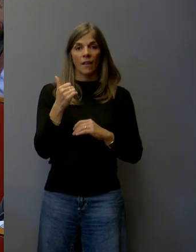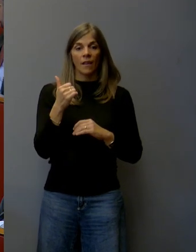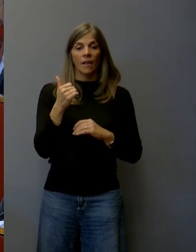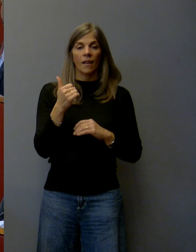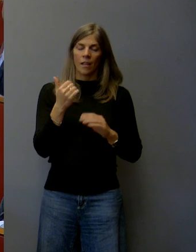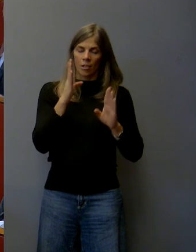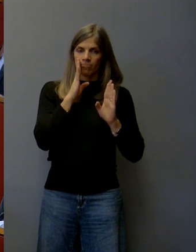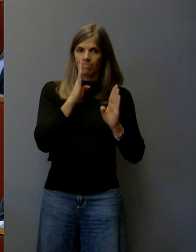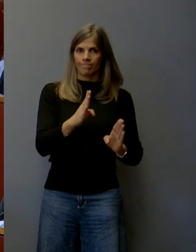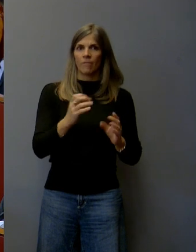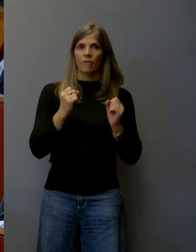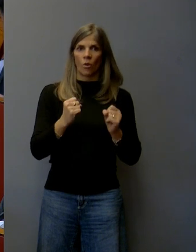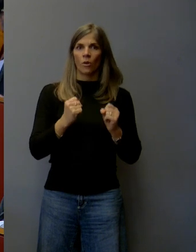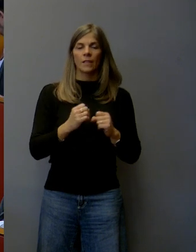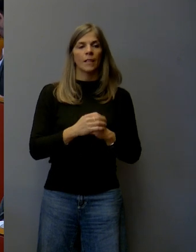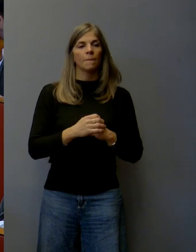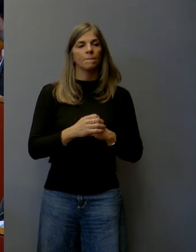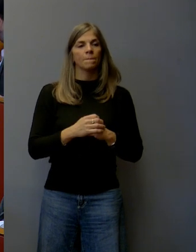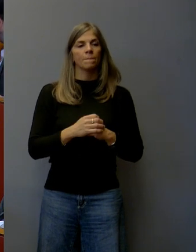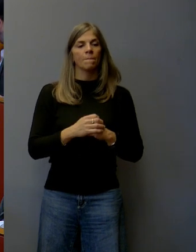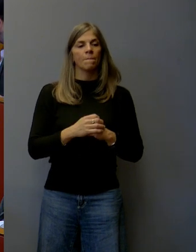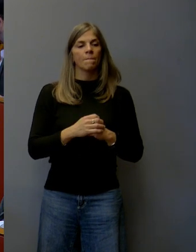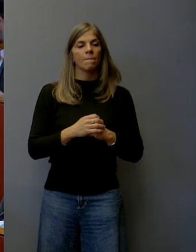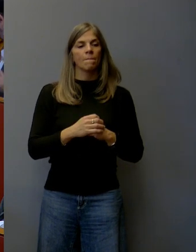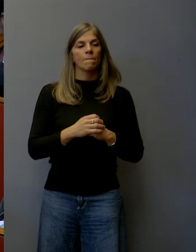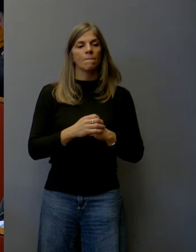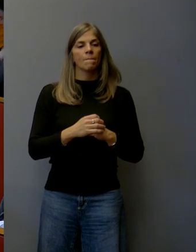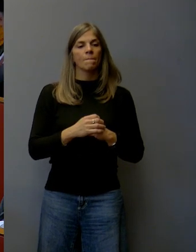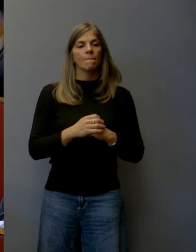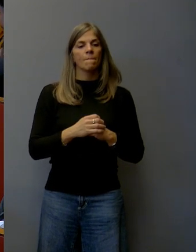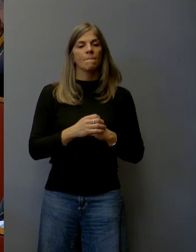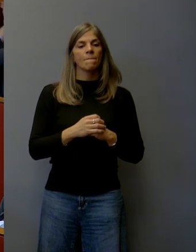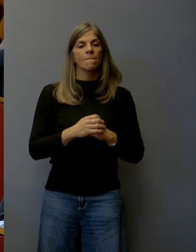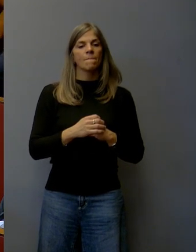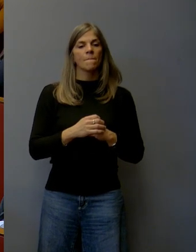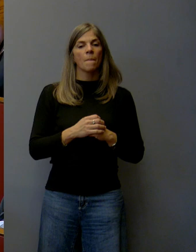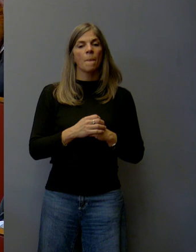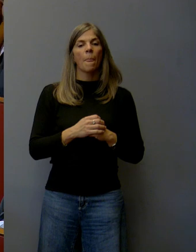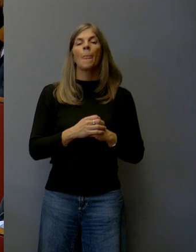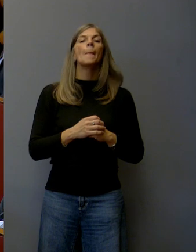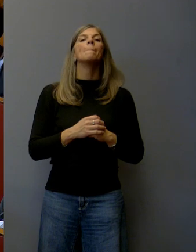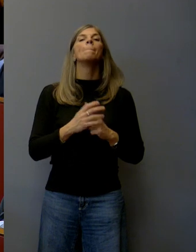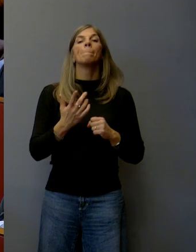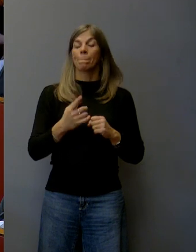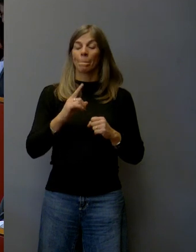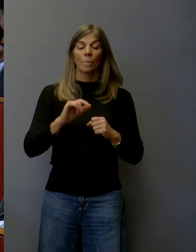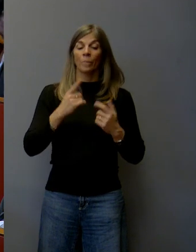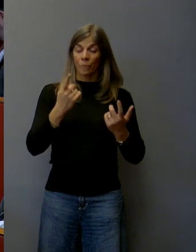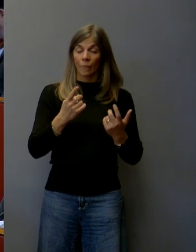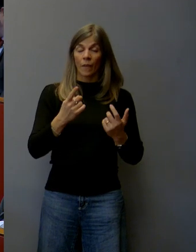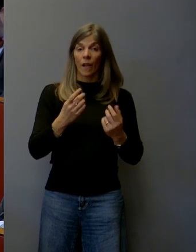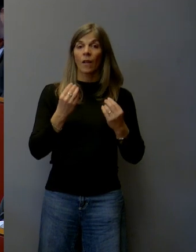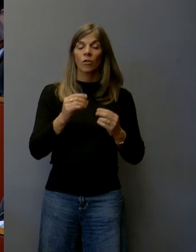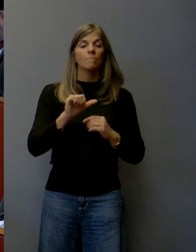dire di attenzione allora intanto perché non ha completato diciamo l'assetto generale di via